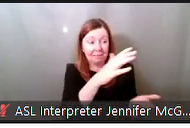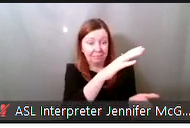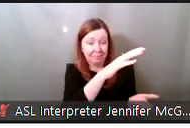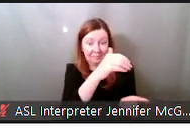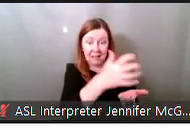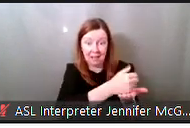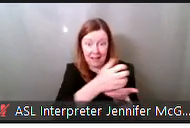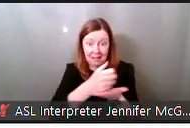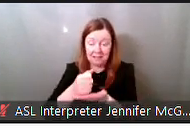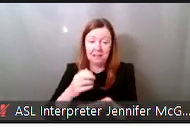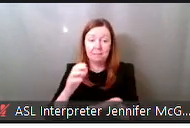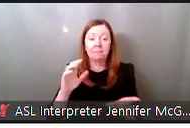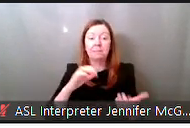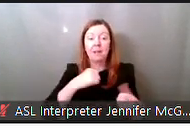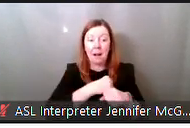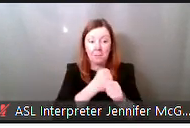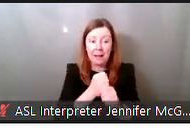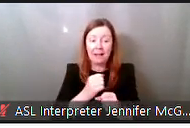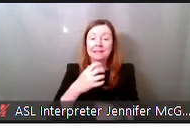所以